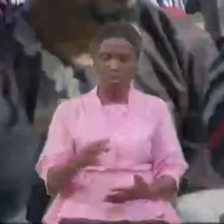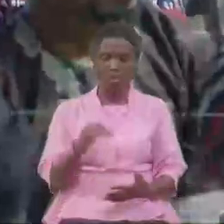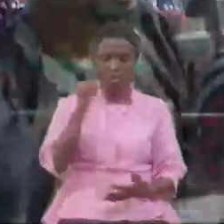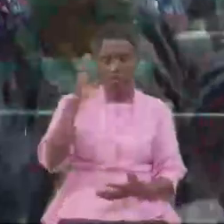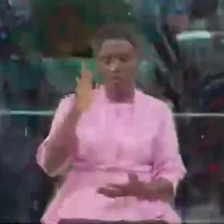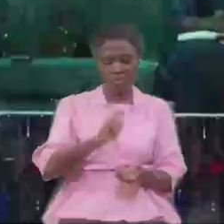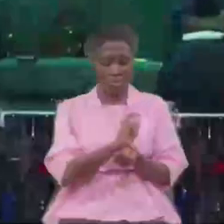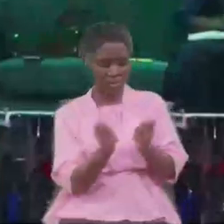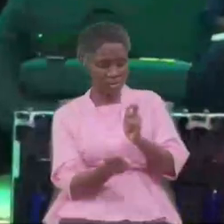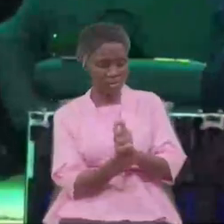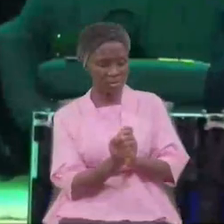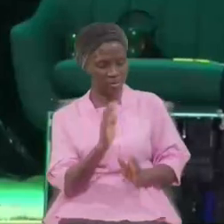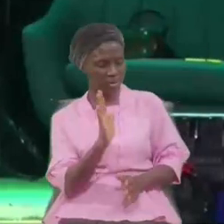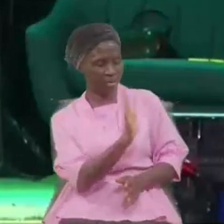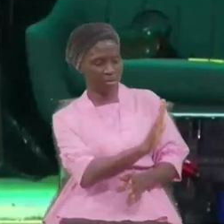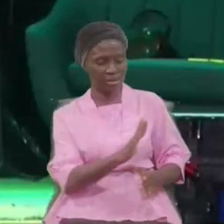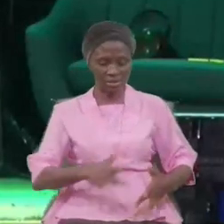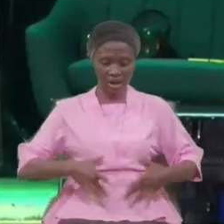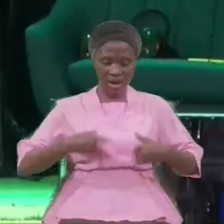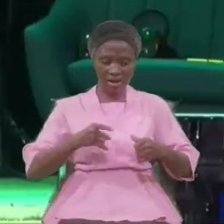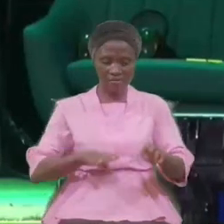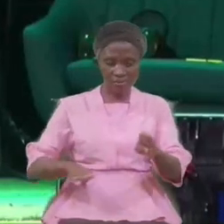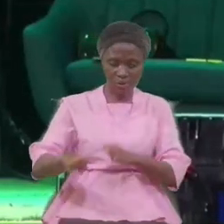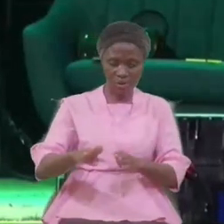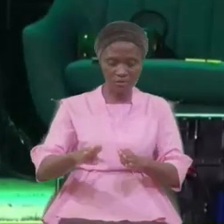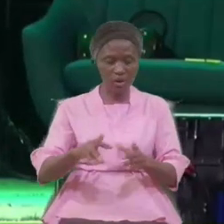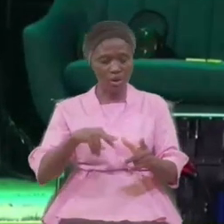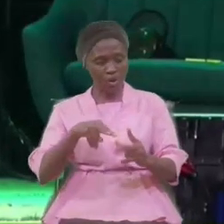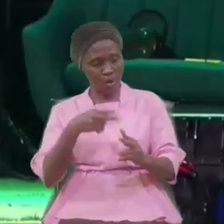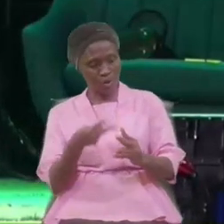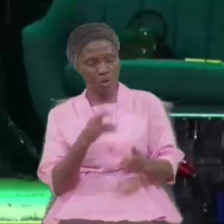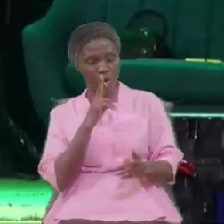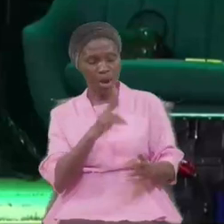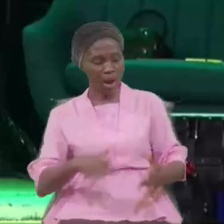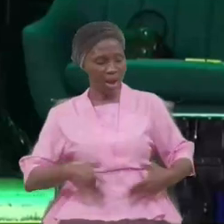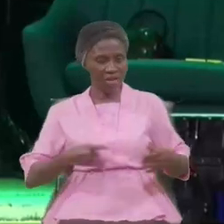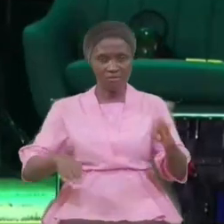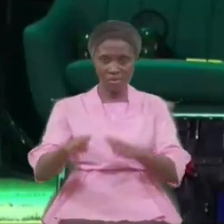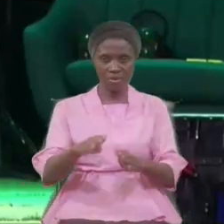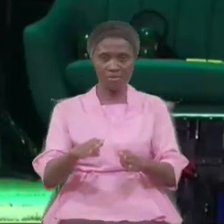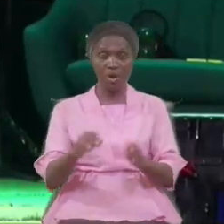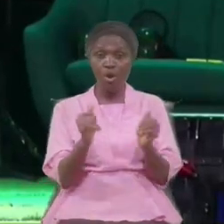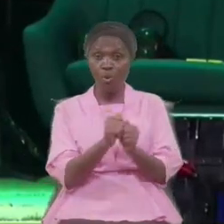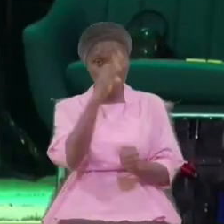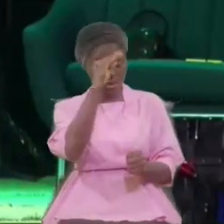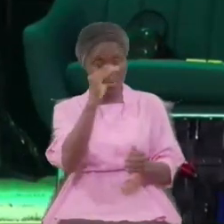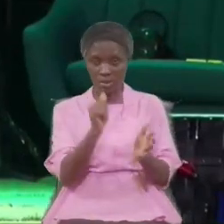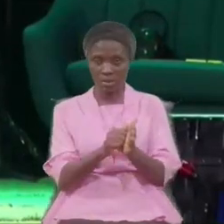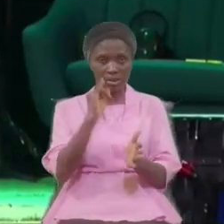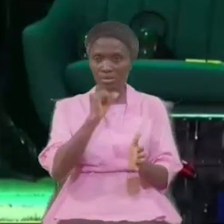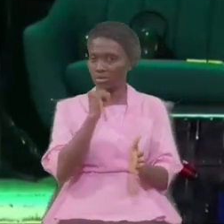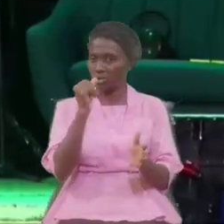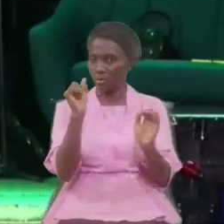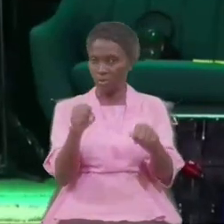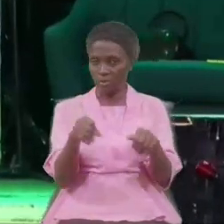Un homme né de la femme peut-il changer son style de vie? Aux hommes,